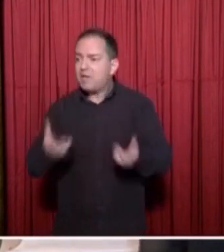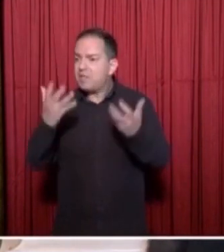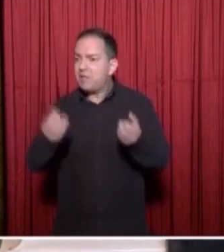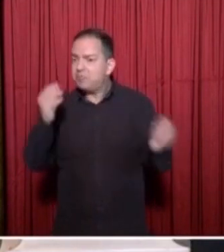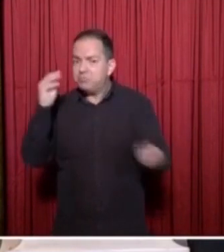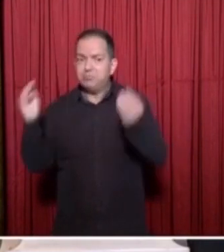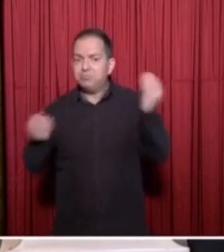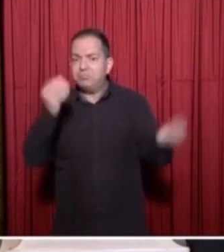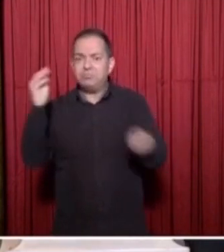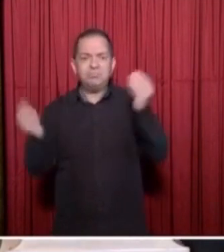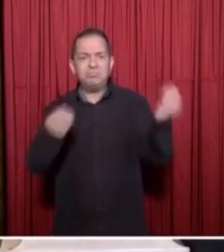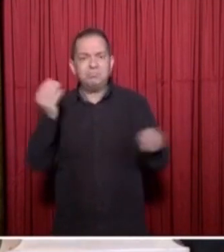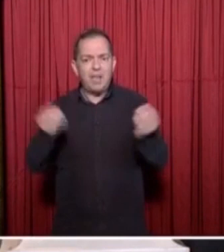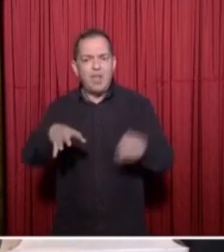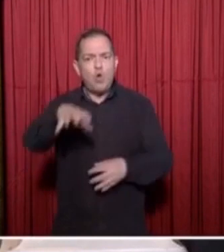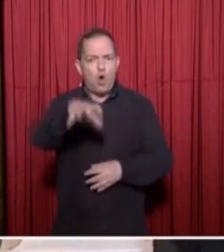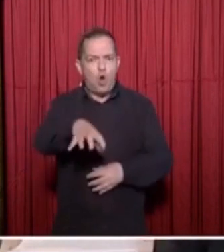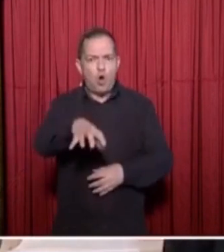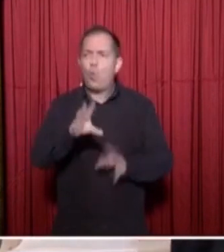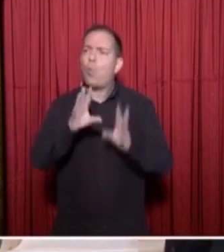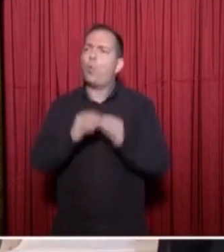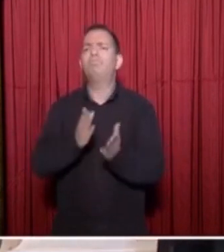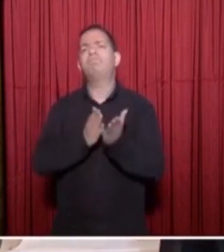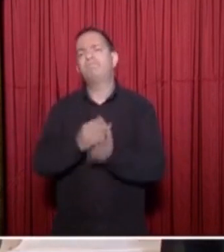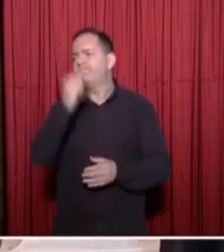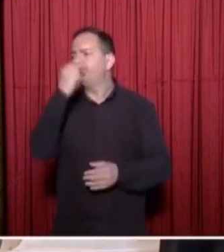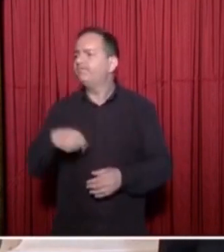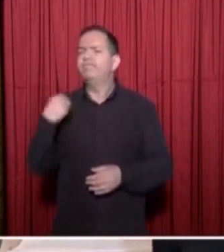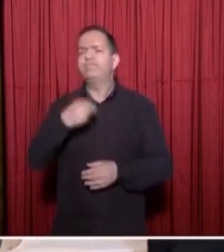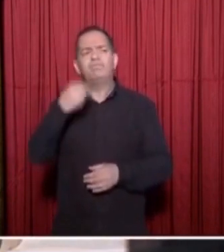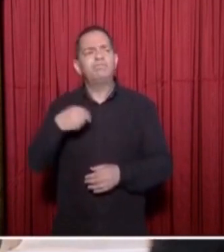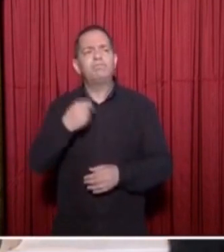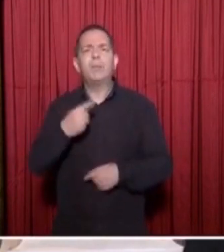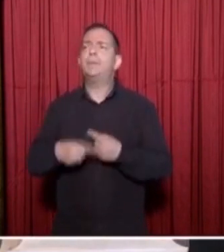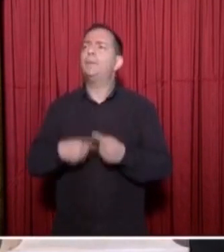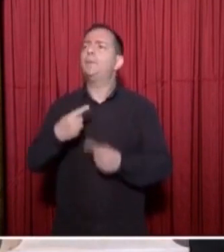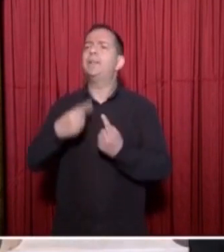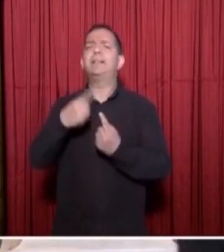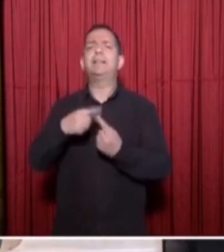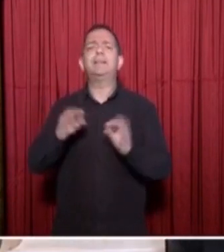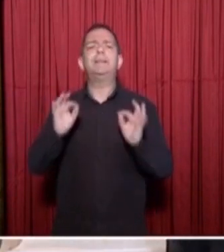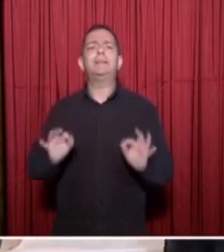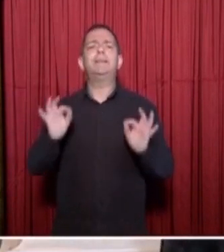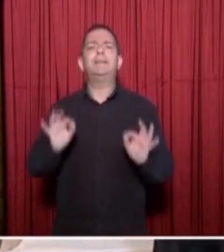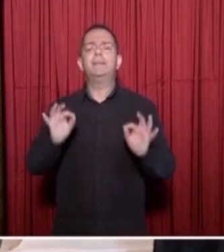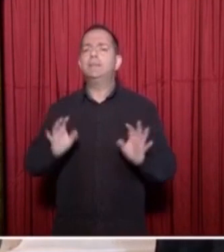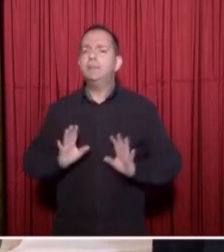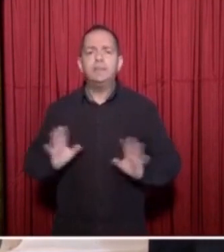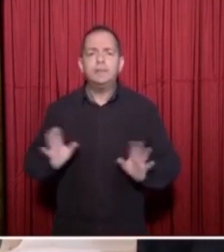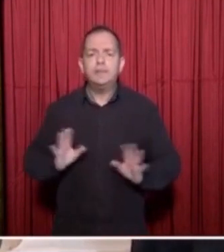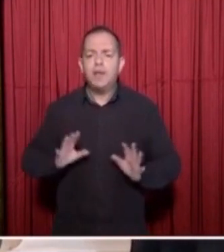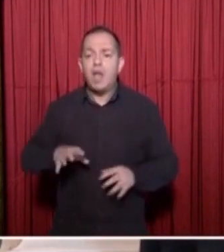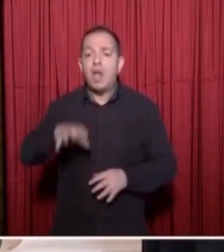δεν είναι ένας χώρος ευσεβιστών και καθαρών, αλλά είναι η